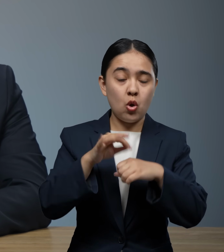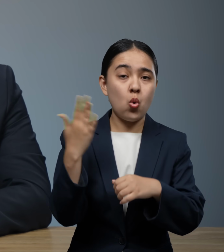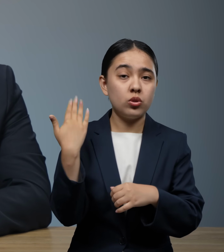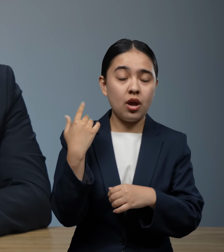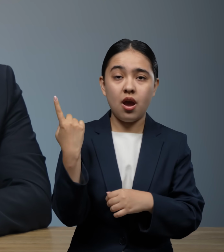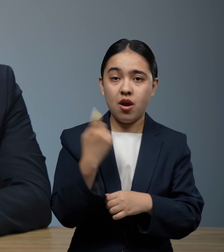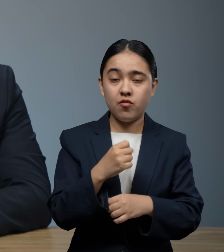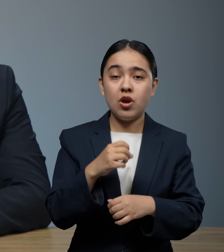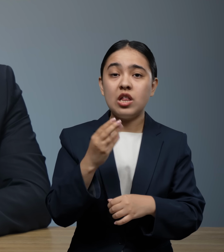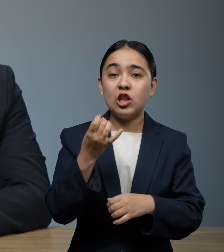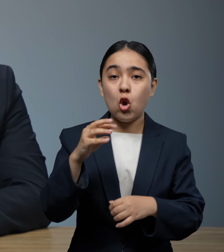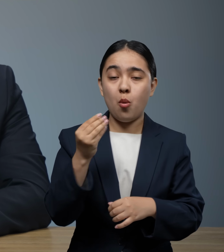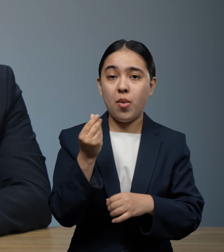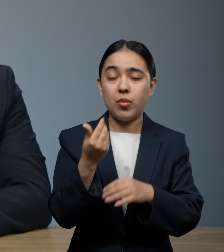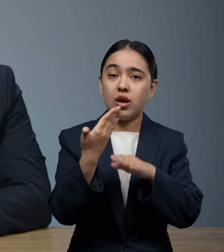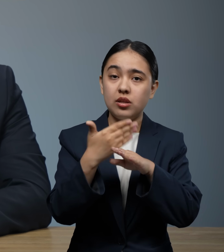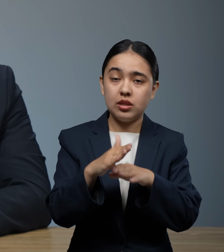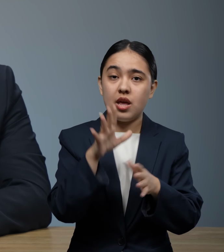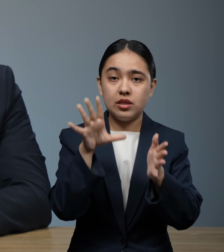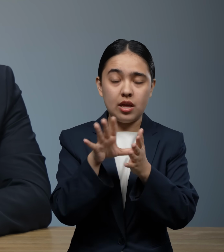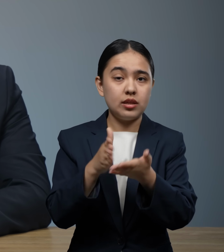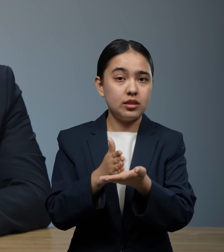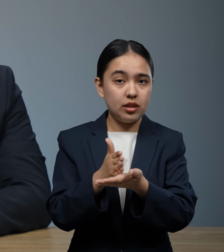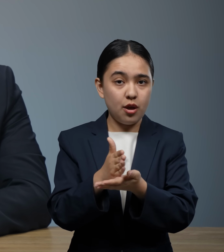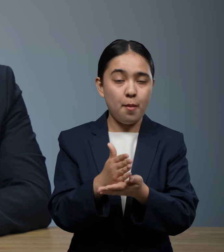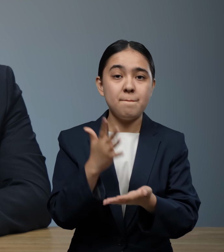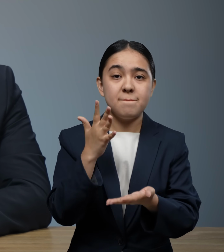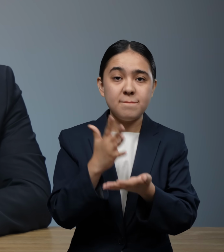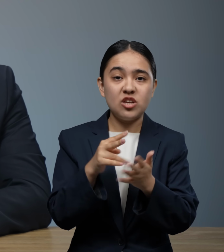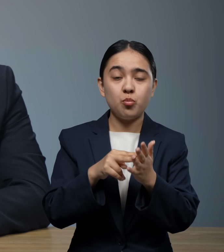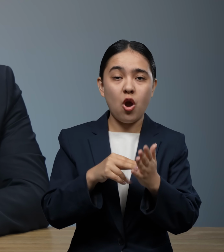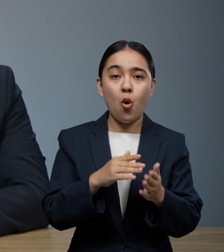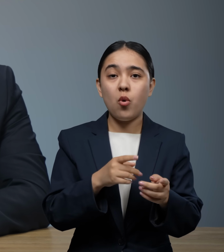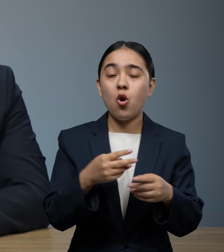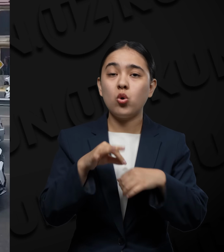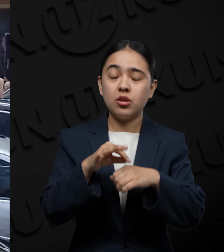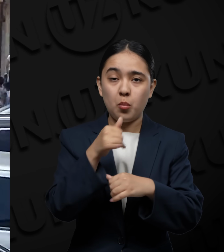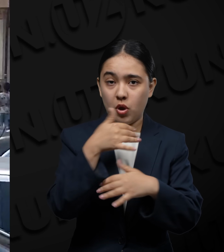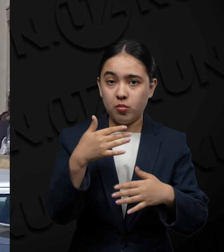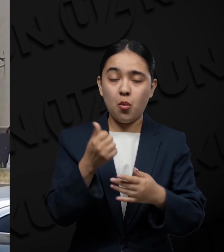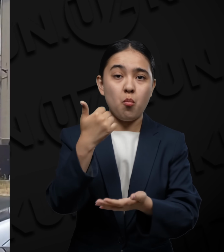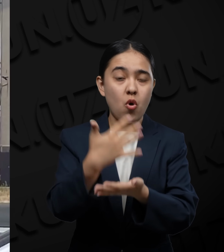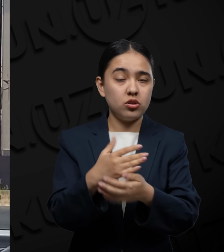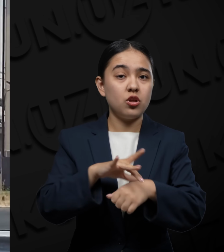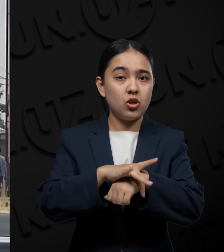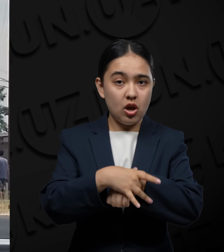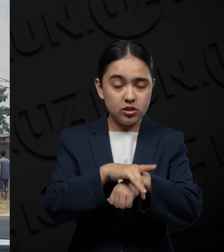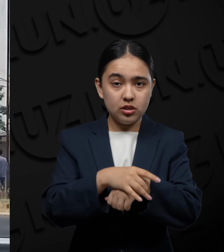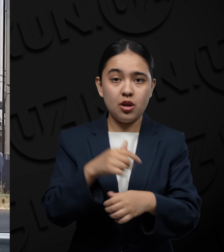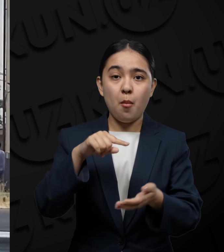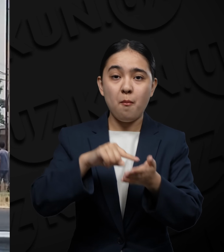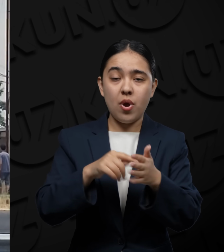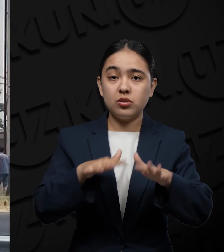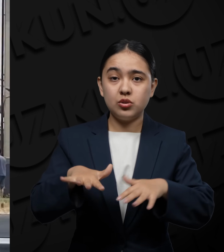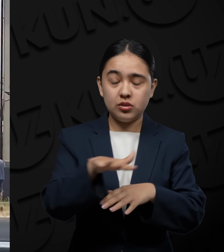o'tgan haftadan trillionlab mablag' ajratilayotgan energetika tizimi 5 baho bilan o'tdi deb bo'lmaydi. Hatto poytaxt Toshkentning